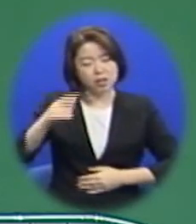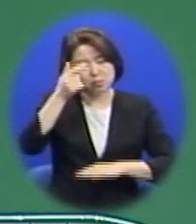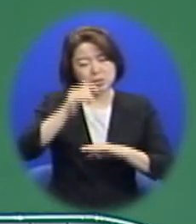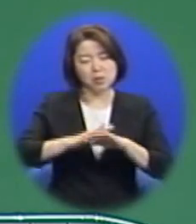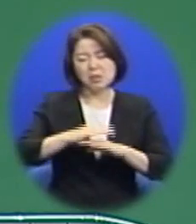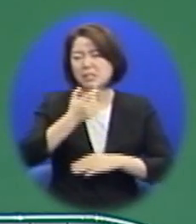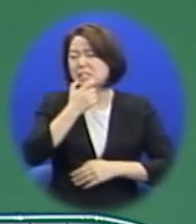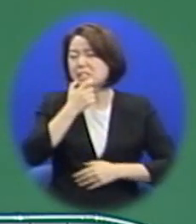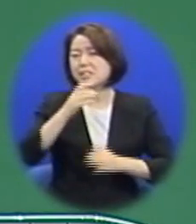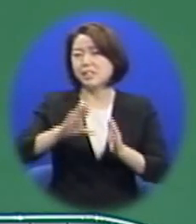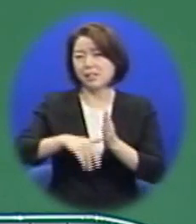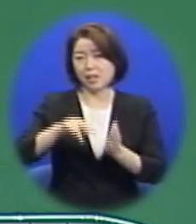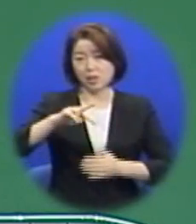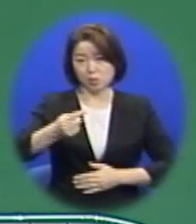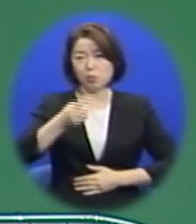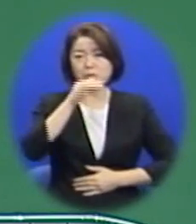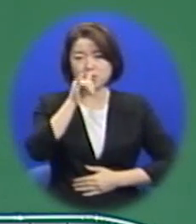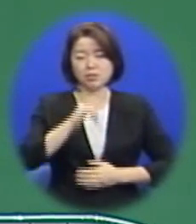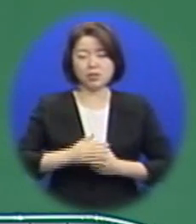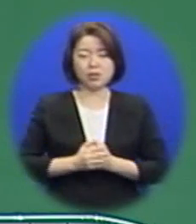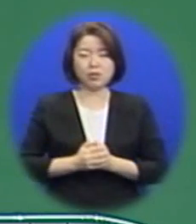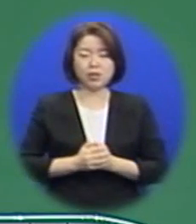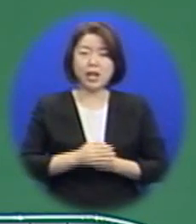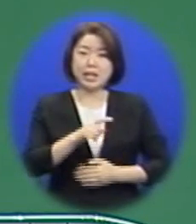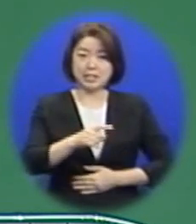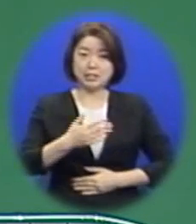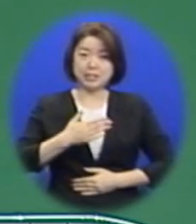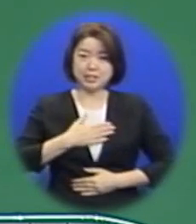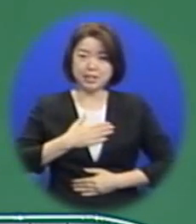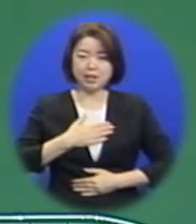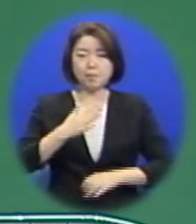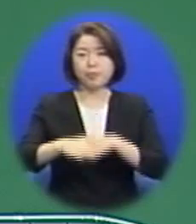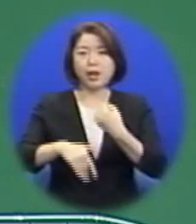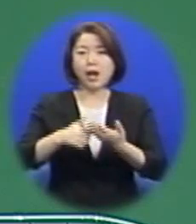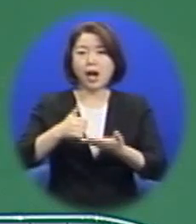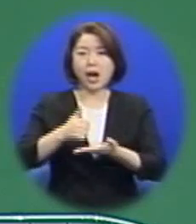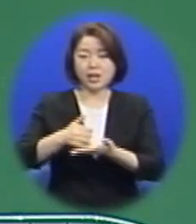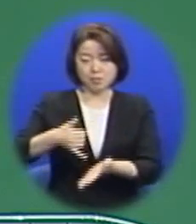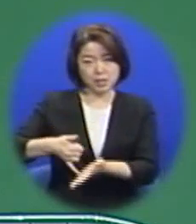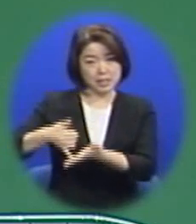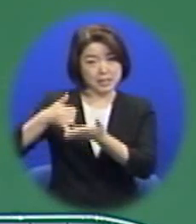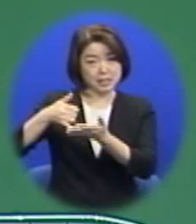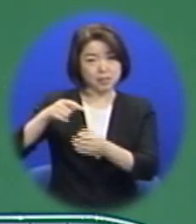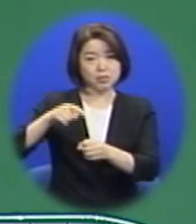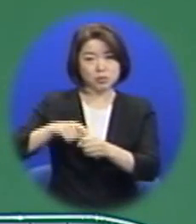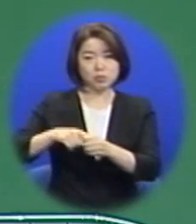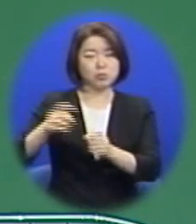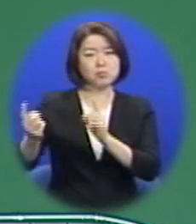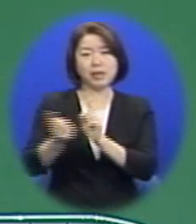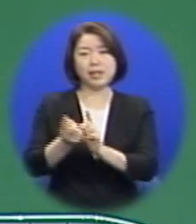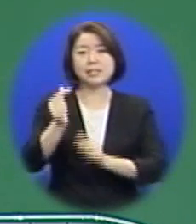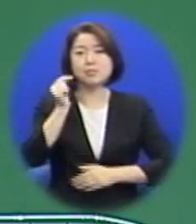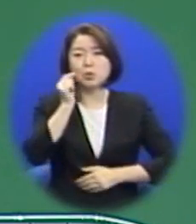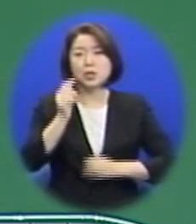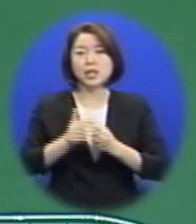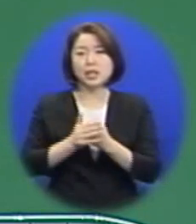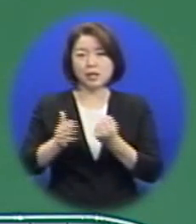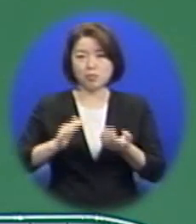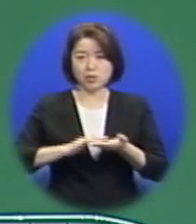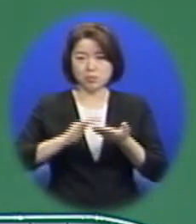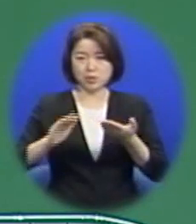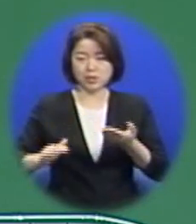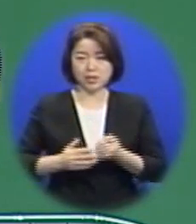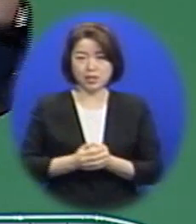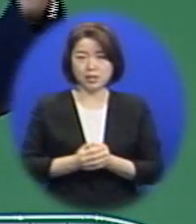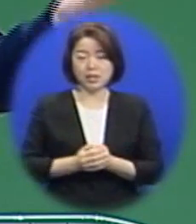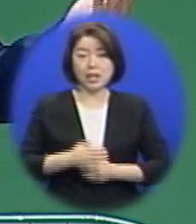싫어지기도 했었습니다. 그것은 제가 하나님을 인격적으로 만나지 못했었기 때문입니다. 저에게 있어서의